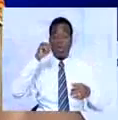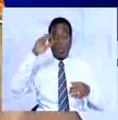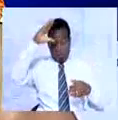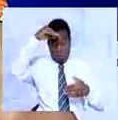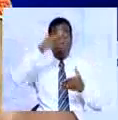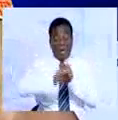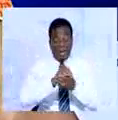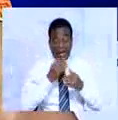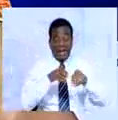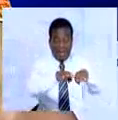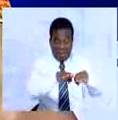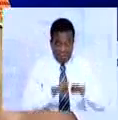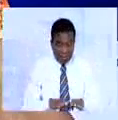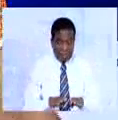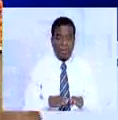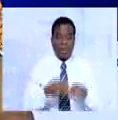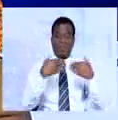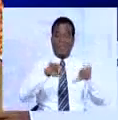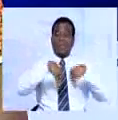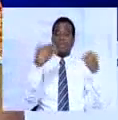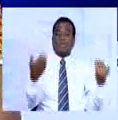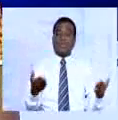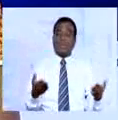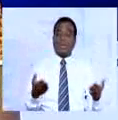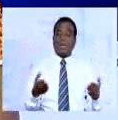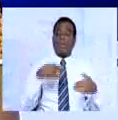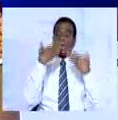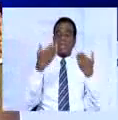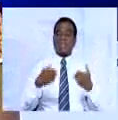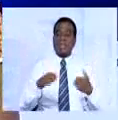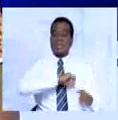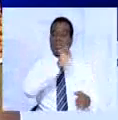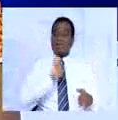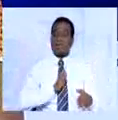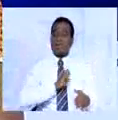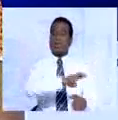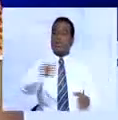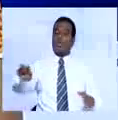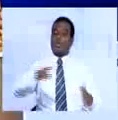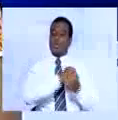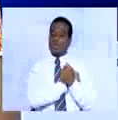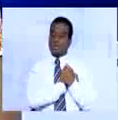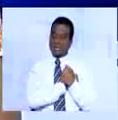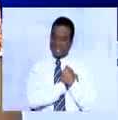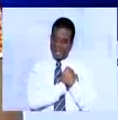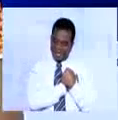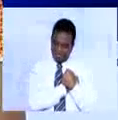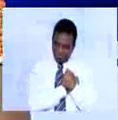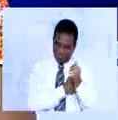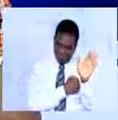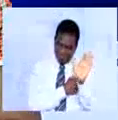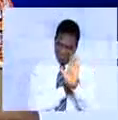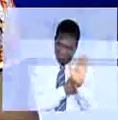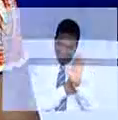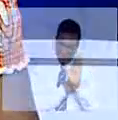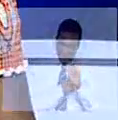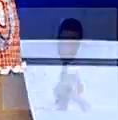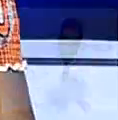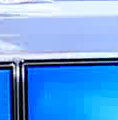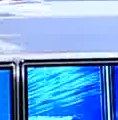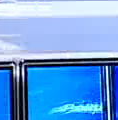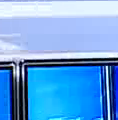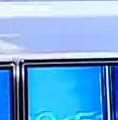enterré il y a 2 ans. C'est la fin de cette édition supervisée par Adama Koné. Merci de votre fidélité.